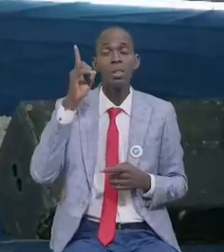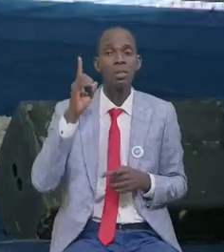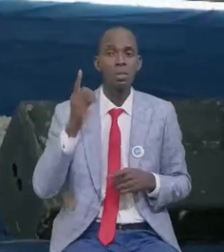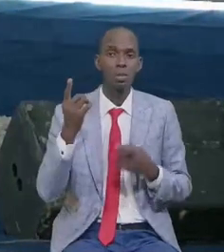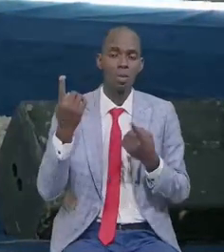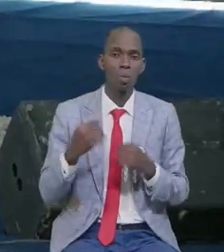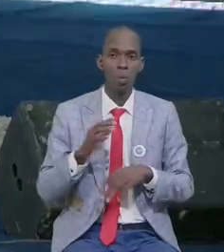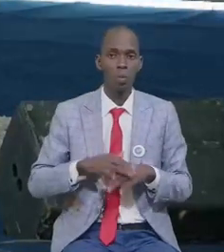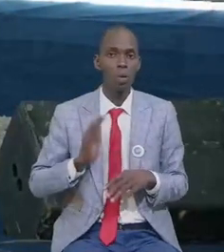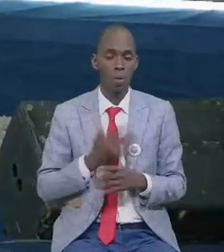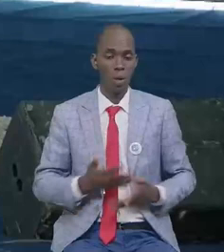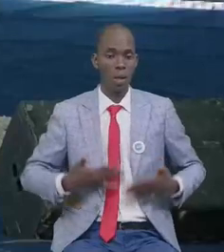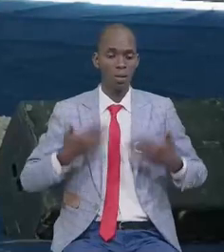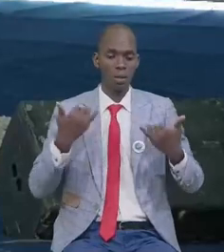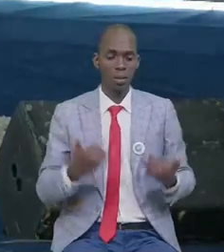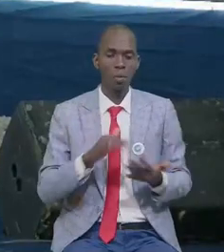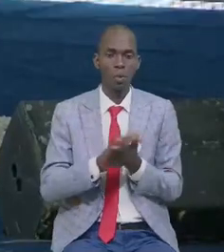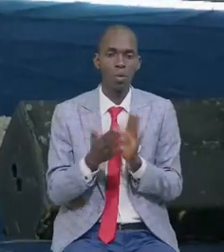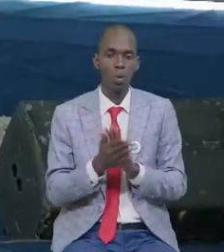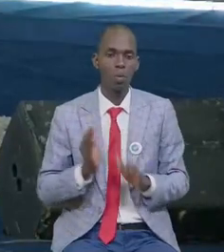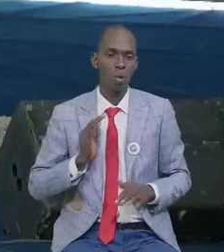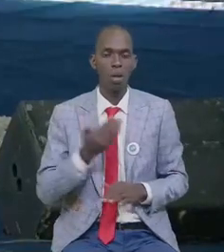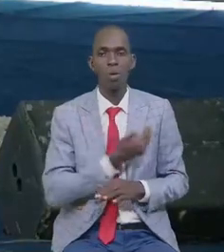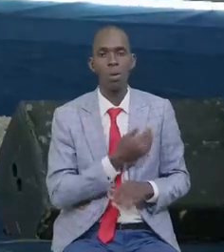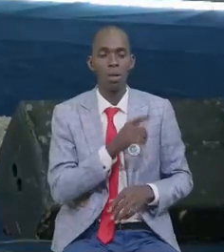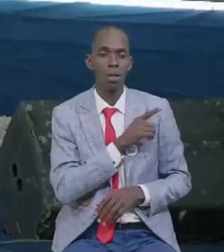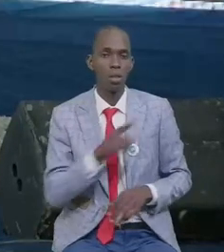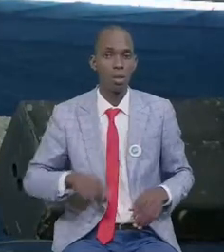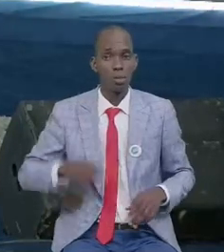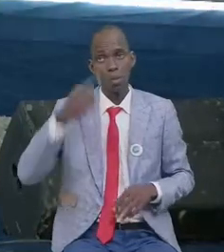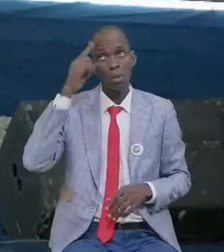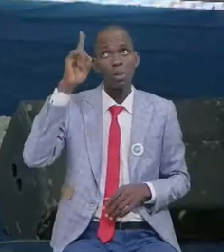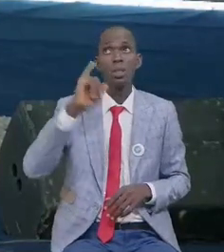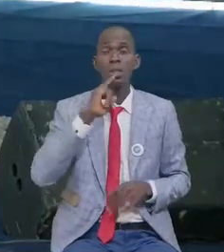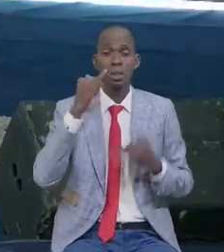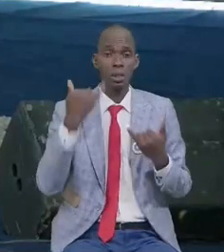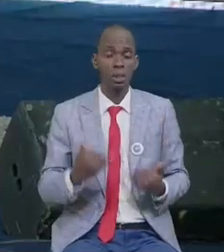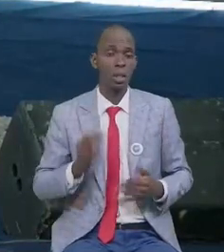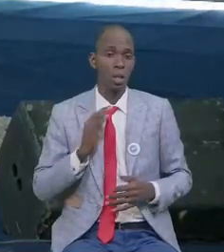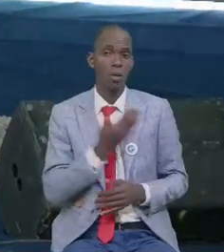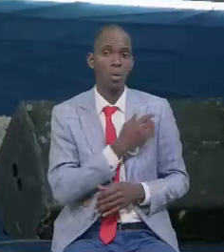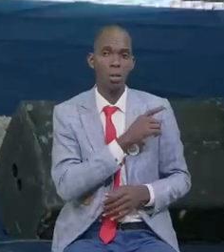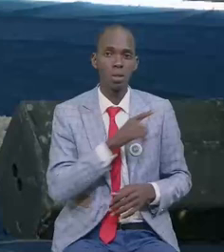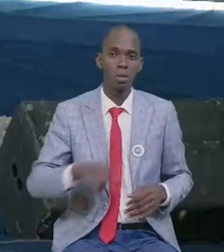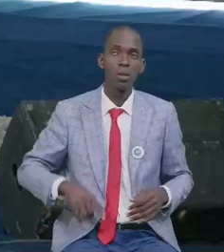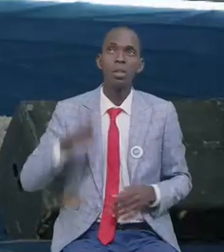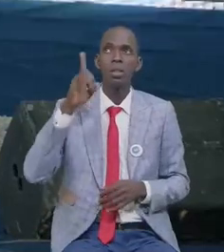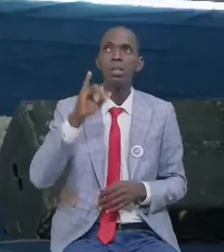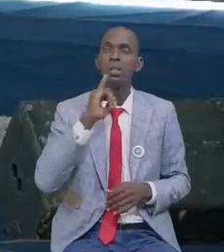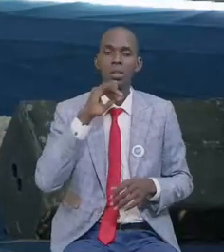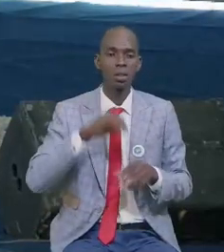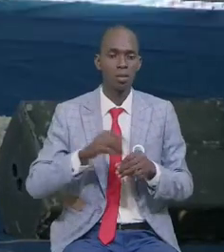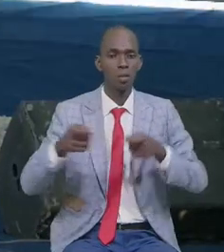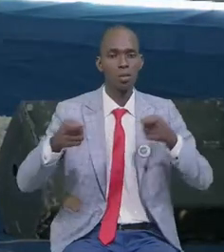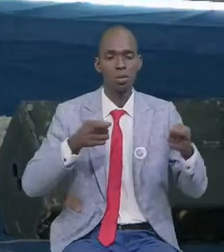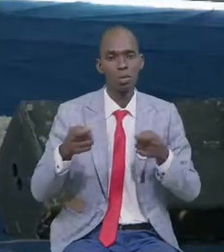vies et il devient notre Seigneur. Et parce qu'il est notre Seigneur maintenant, il a le contrôle, il a